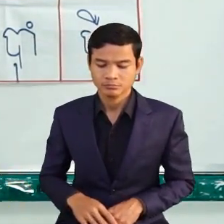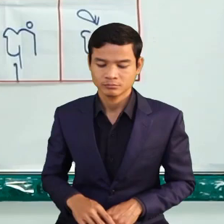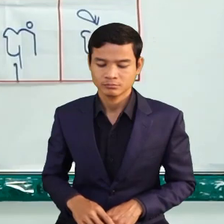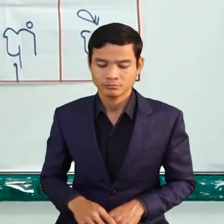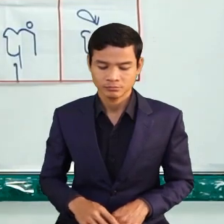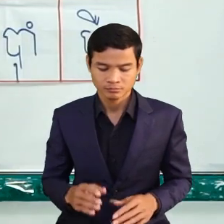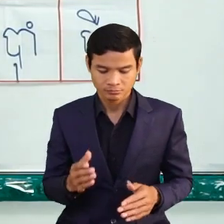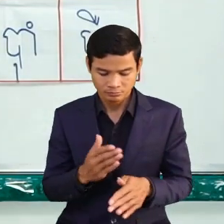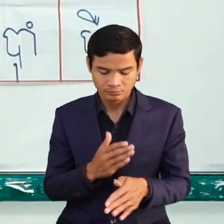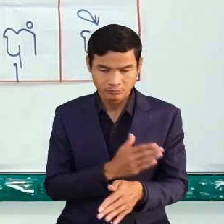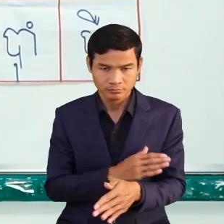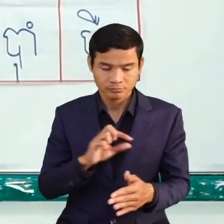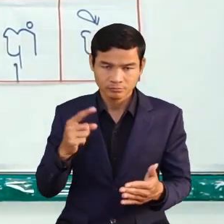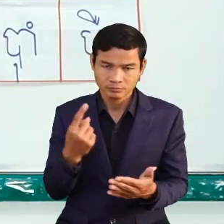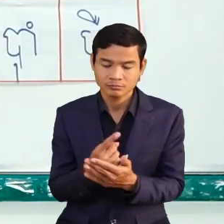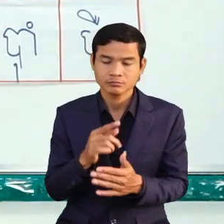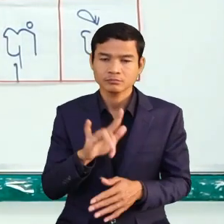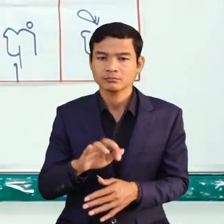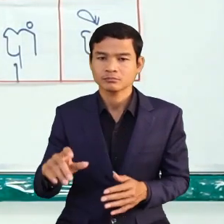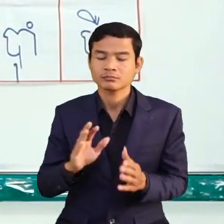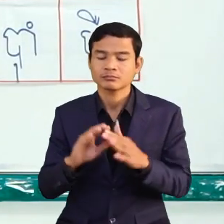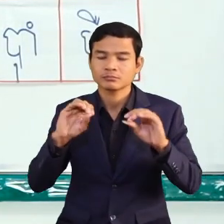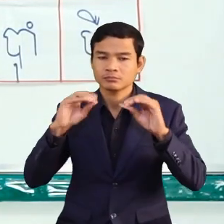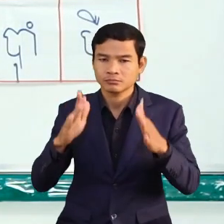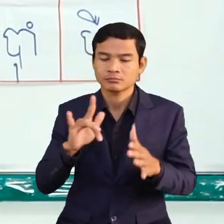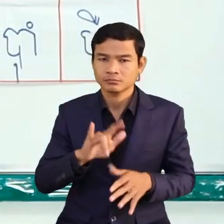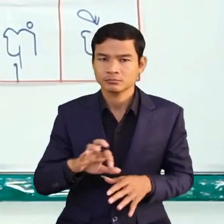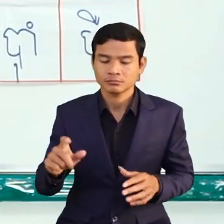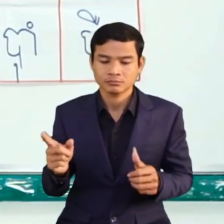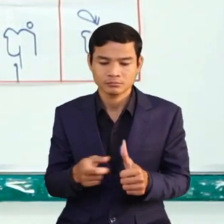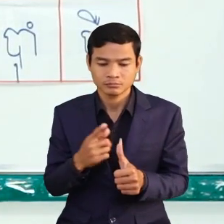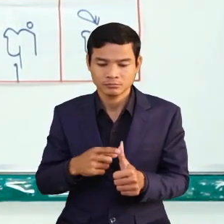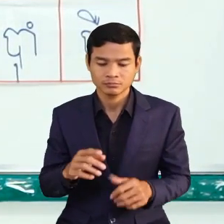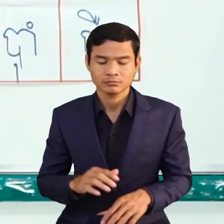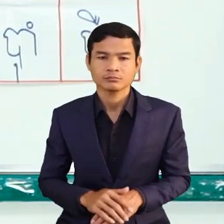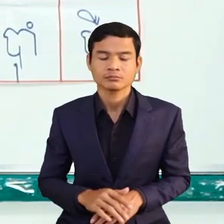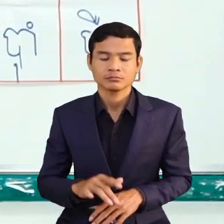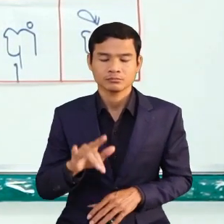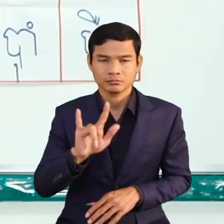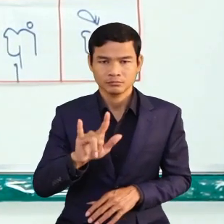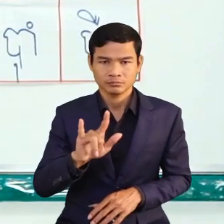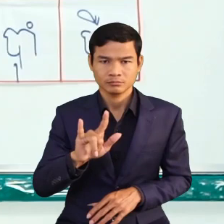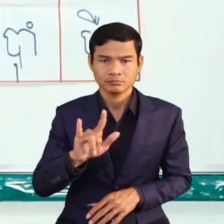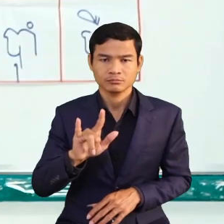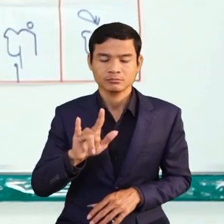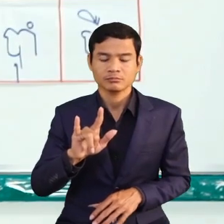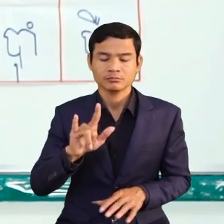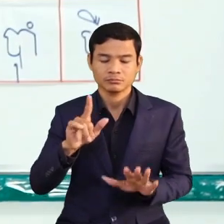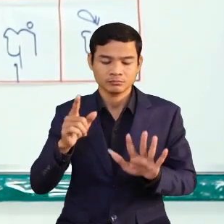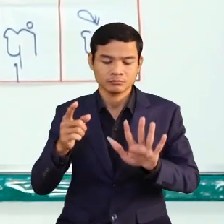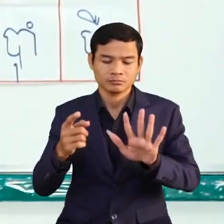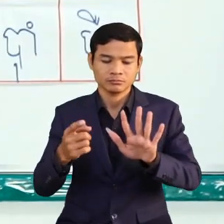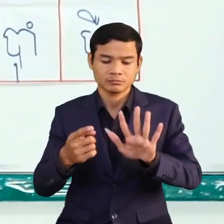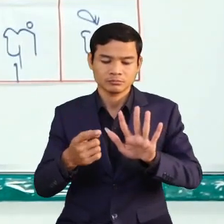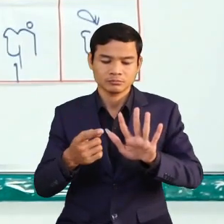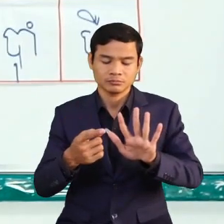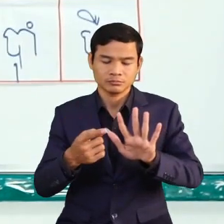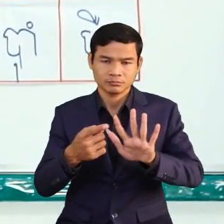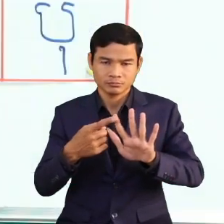ចាមុននឹងកូនចូលរួមសំប្រកបស្ដាប់អ្នកគ្រូប្រកបសិនប៉អី